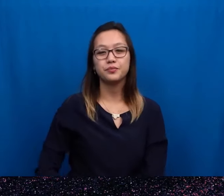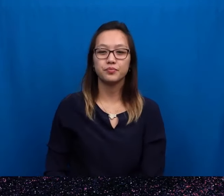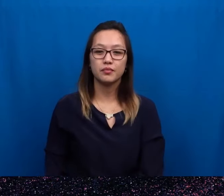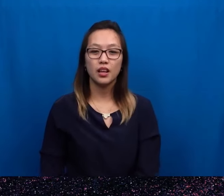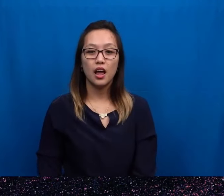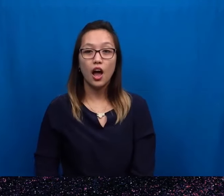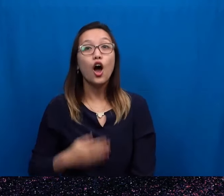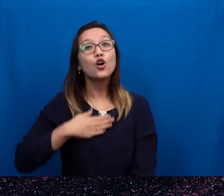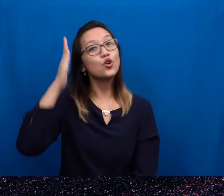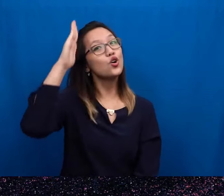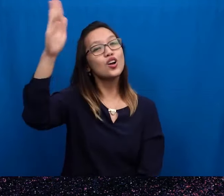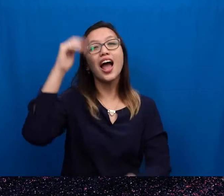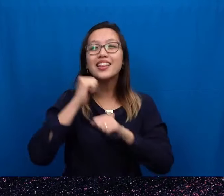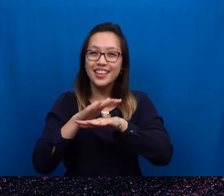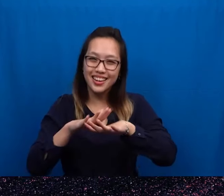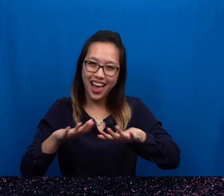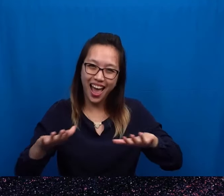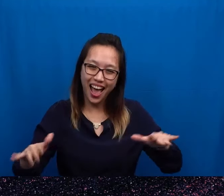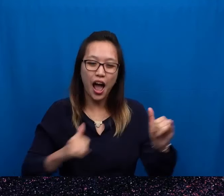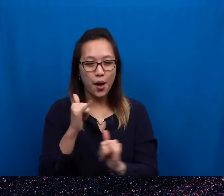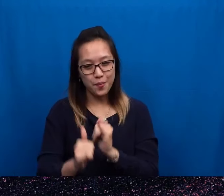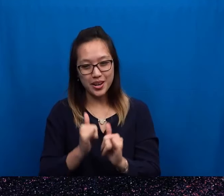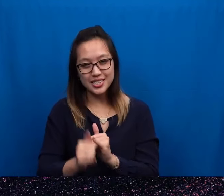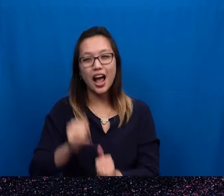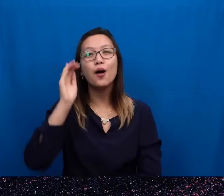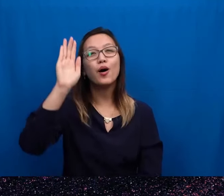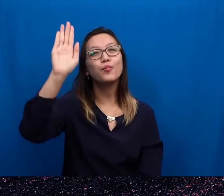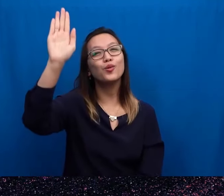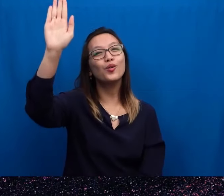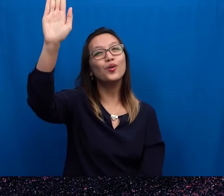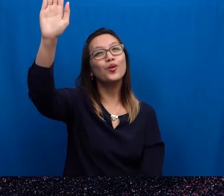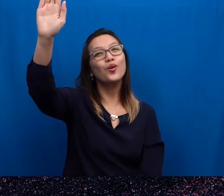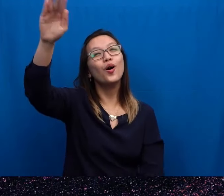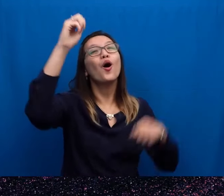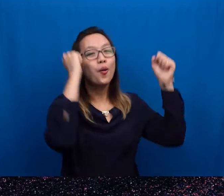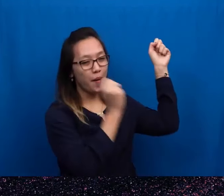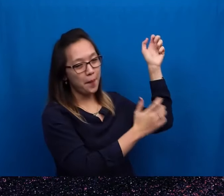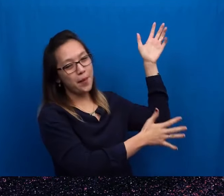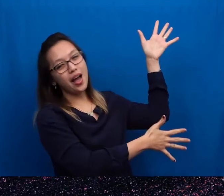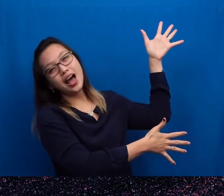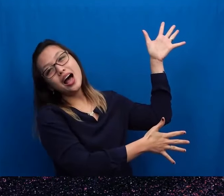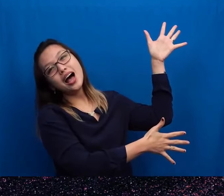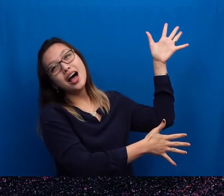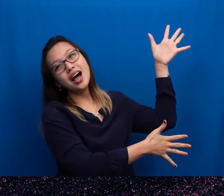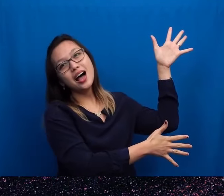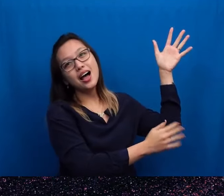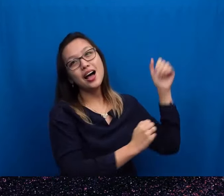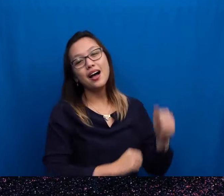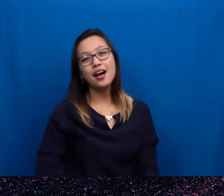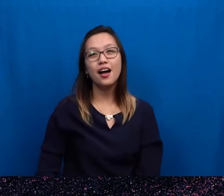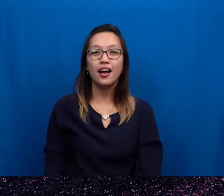kan tenang, ku kan tenang bersama-Mu, Bapa.